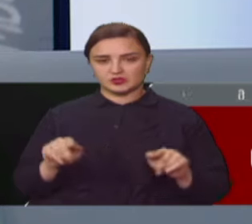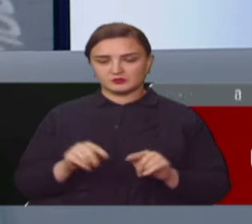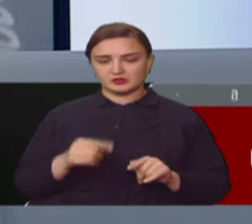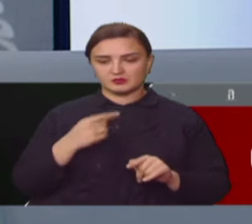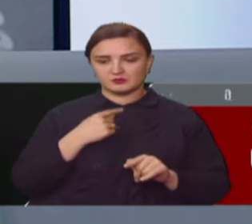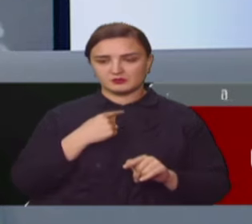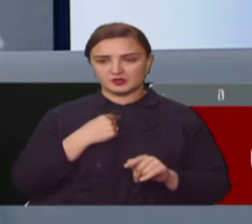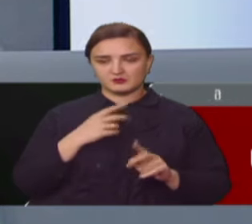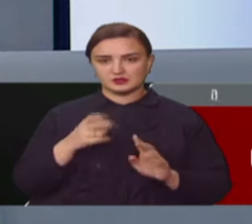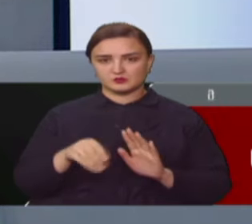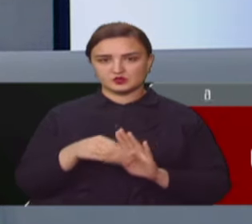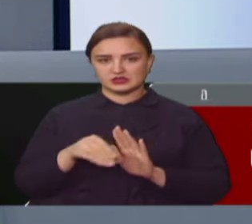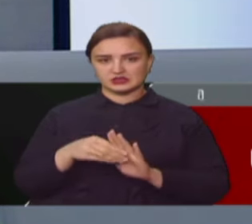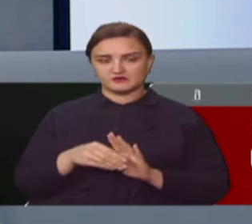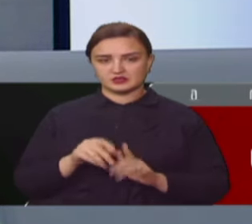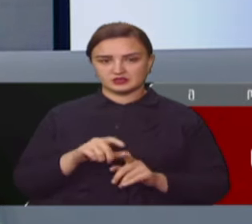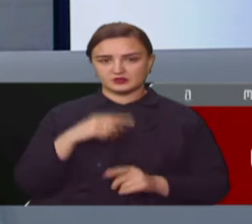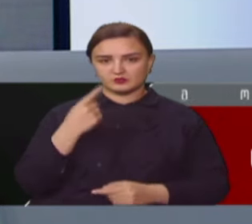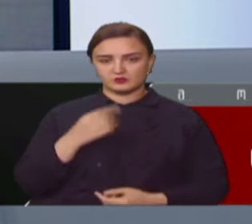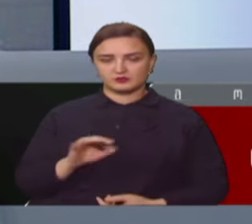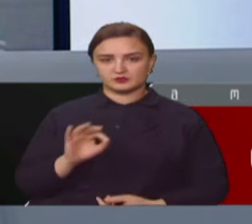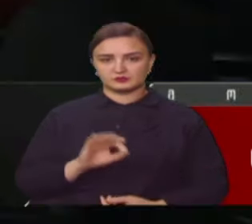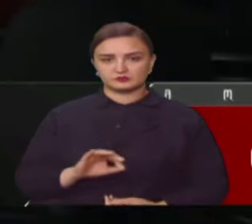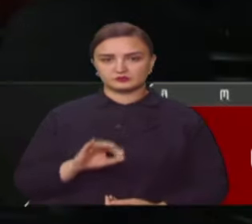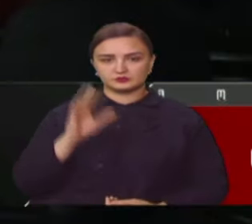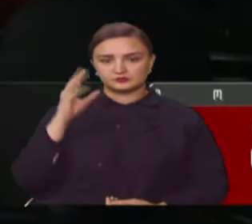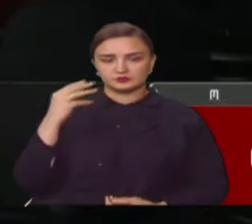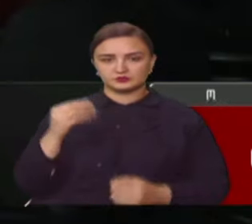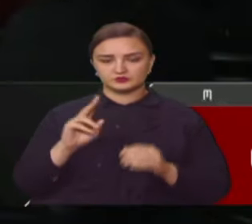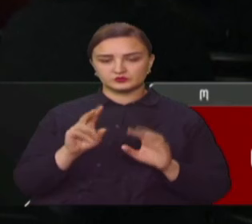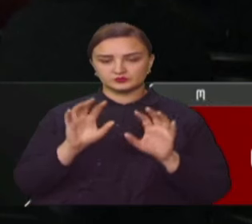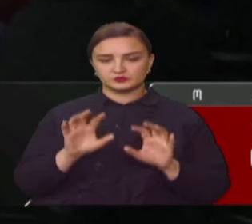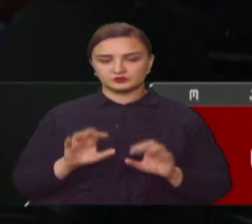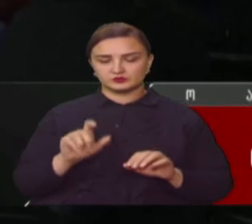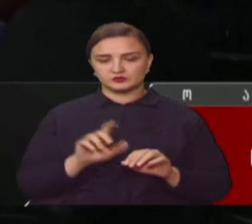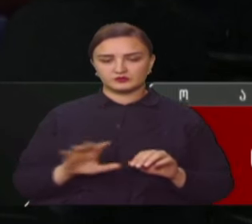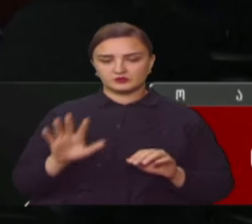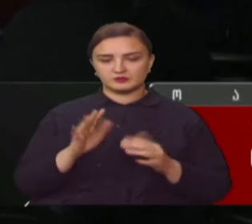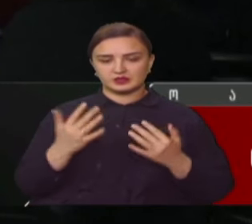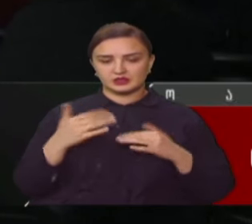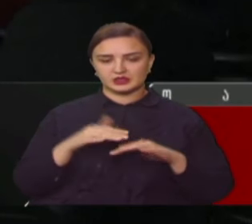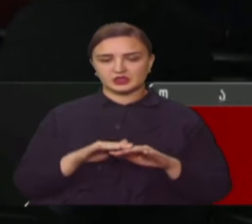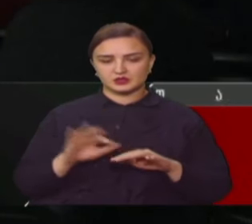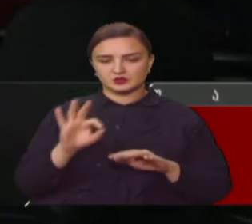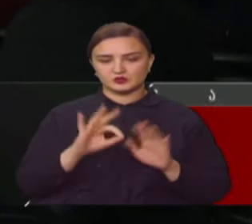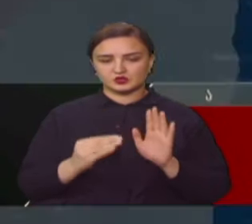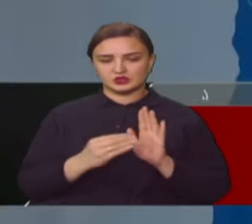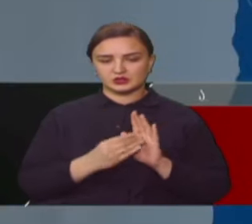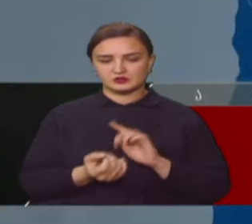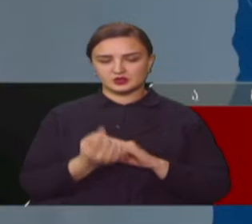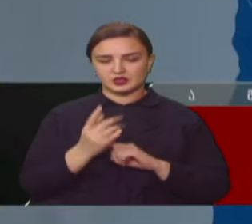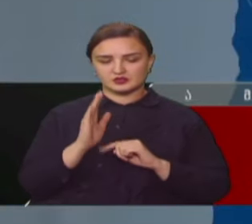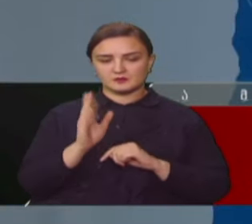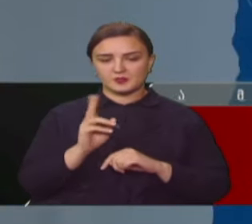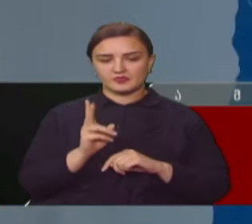დახმების მასშტაბურ მოსყიდვაზე მიუთითებენ. Moldovis Constituției Eurointegrației și ucțeva dobi și saheb ceana țării gacindeba.